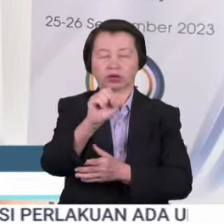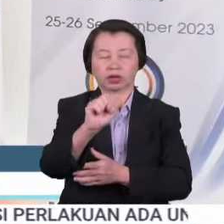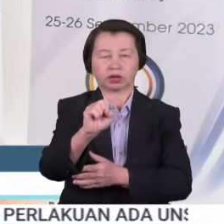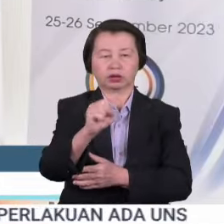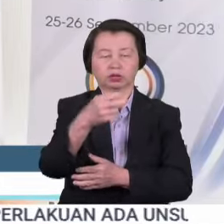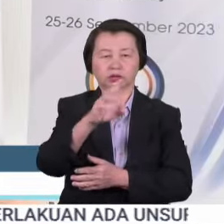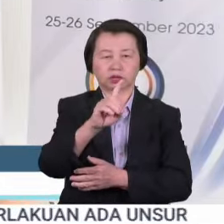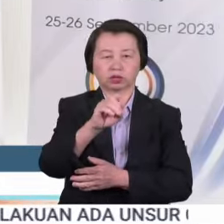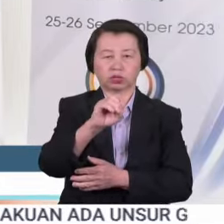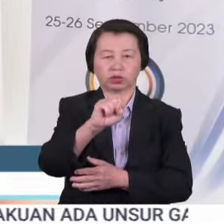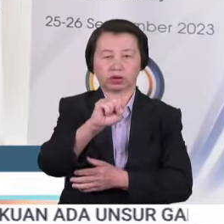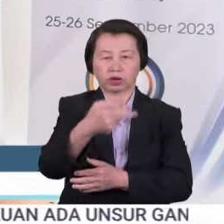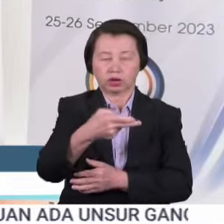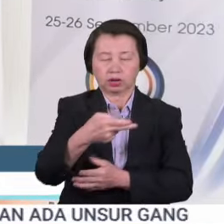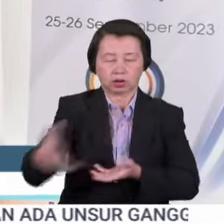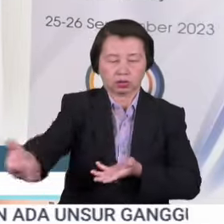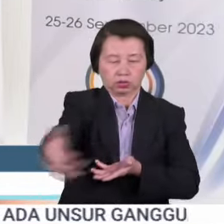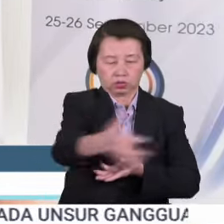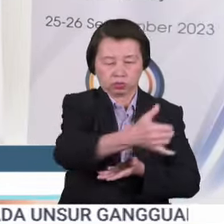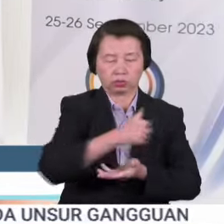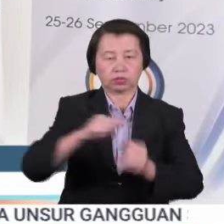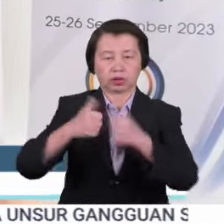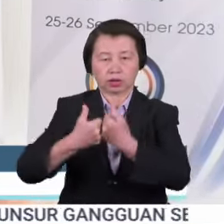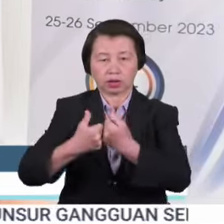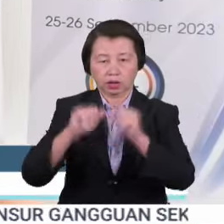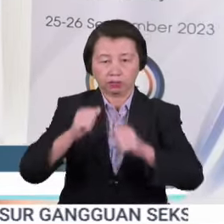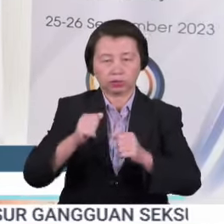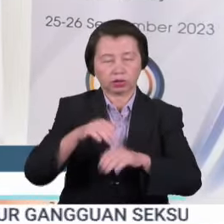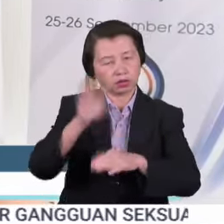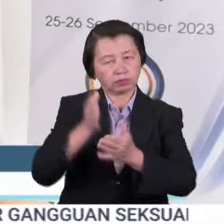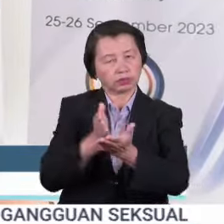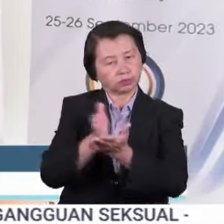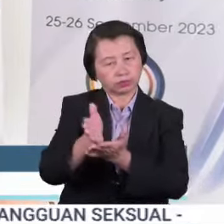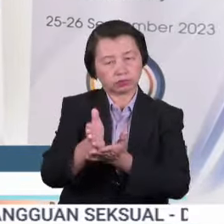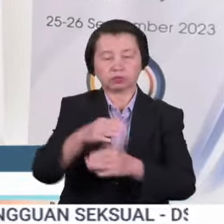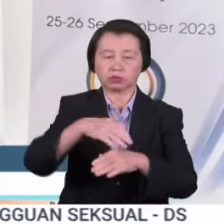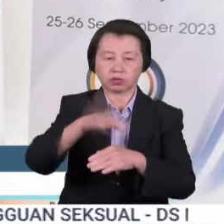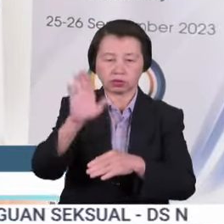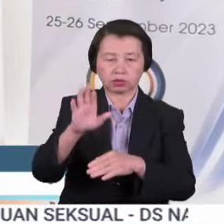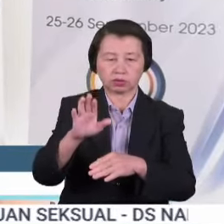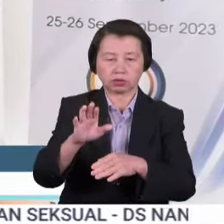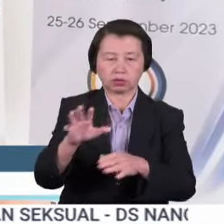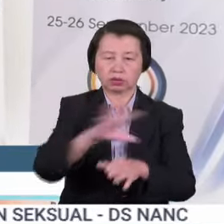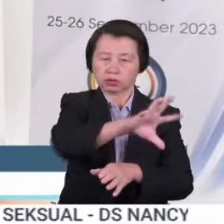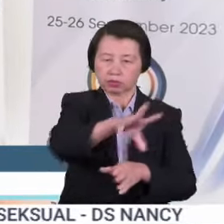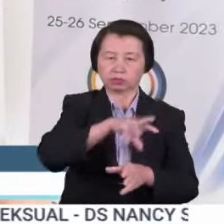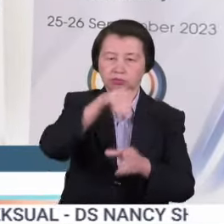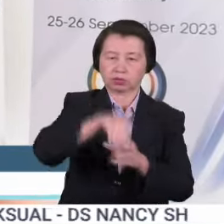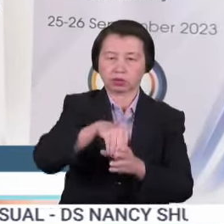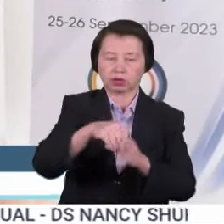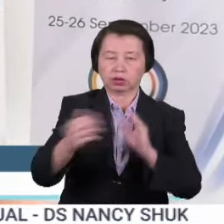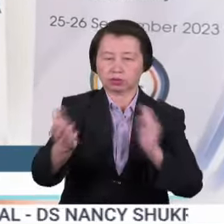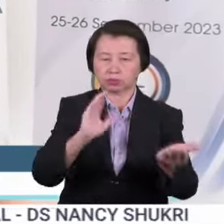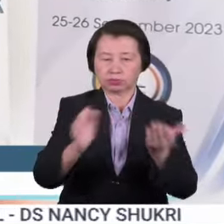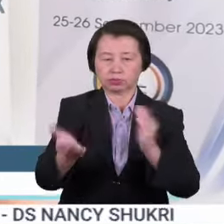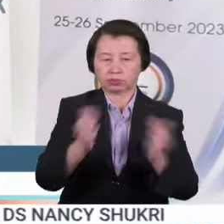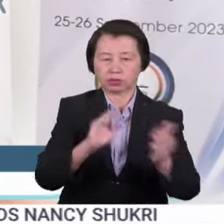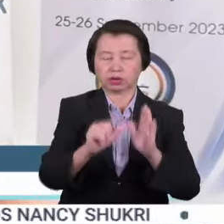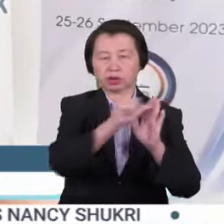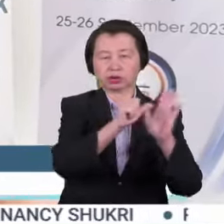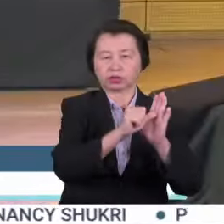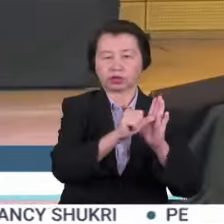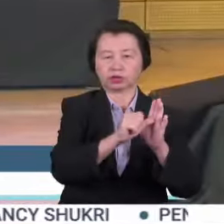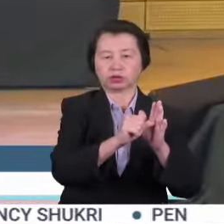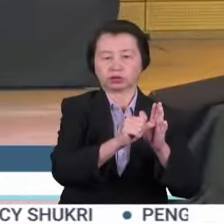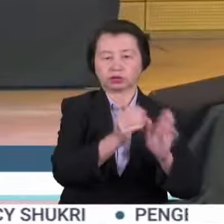pengumpulan statistik di agensi itu dapat lebih telus dan lebih keterangkuman berbanding dengan atas